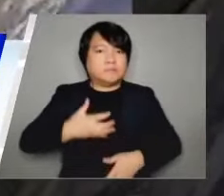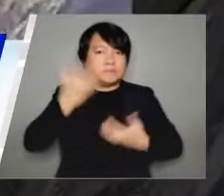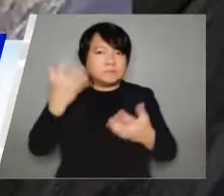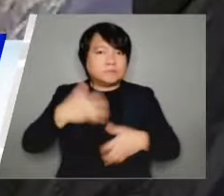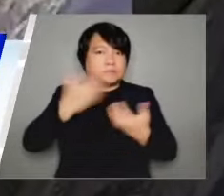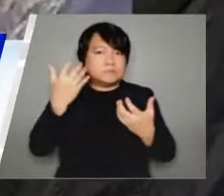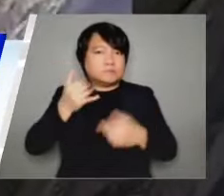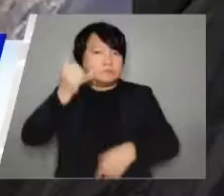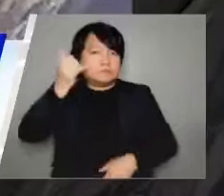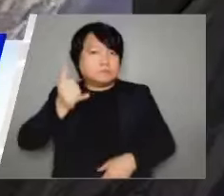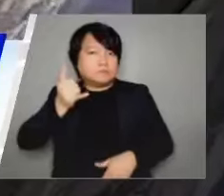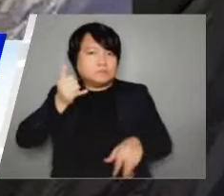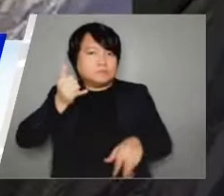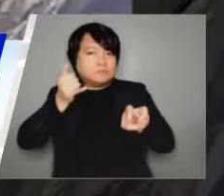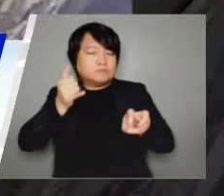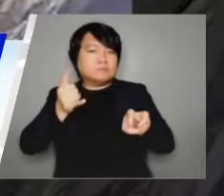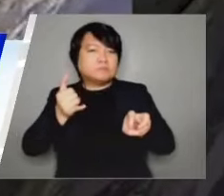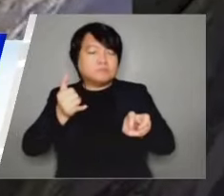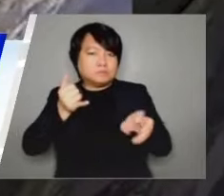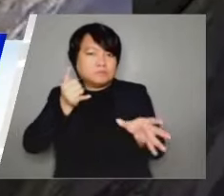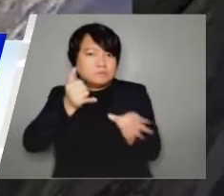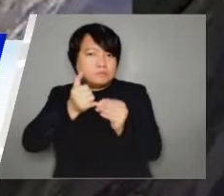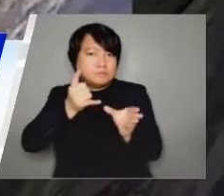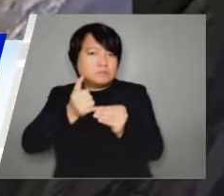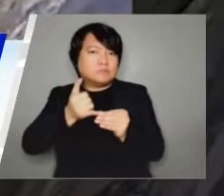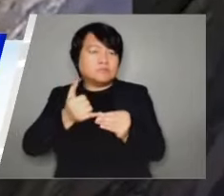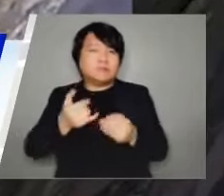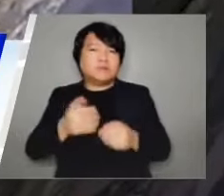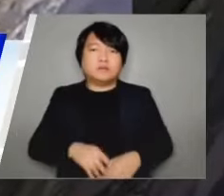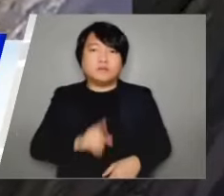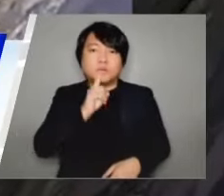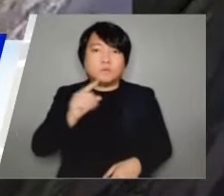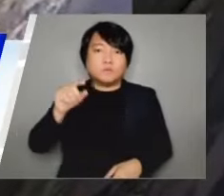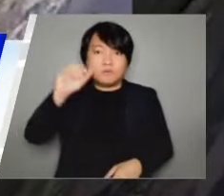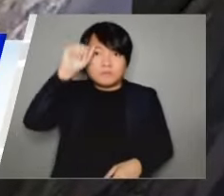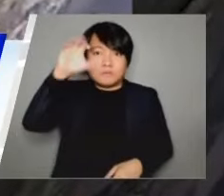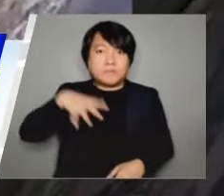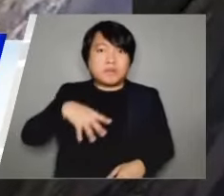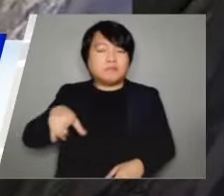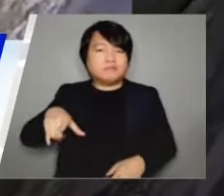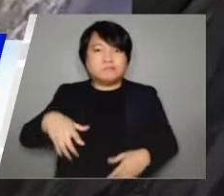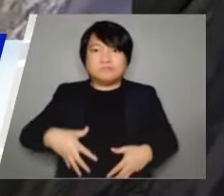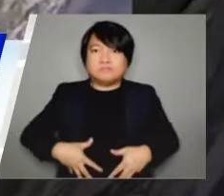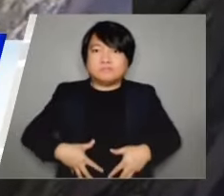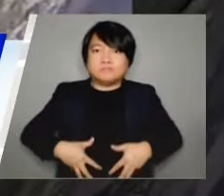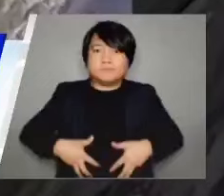Maririnig ang paghagulgol ng matanda habang galit siyang pinaghahampas ng sariling anak.